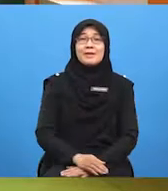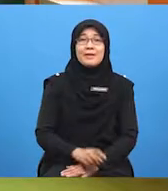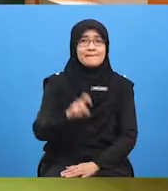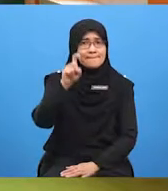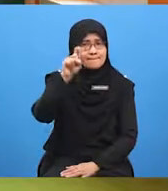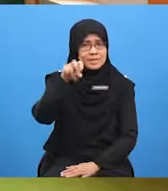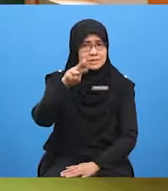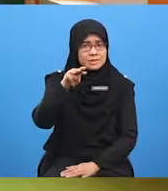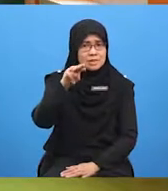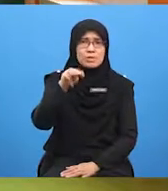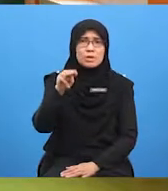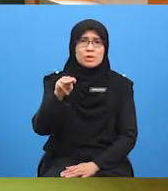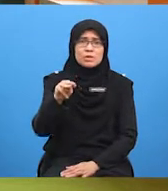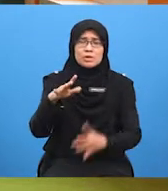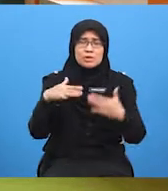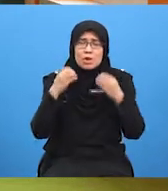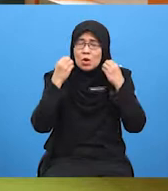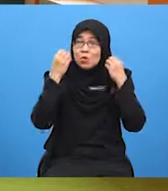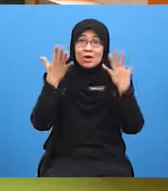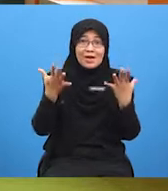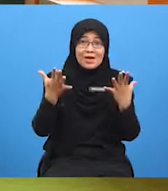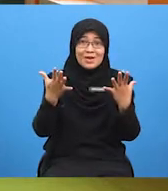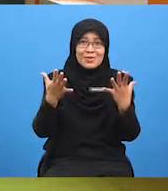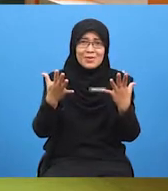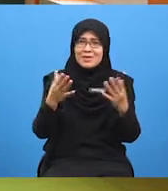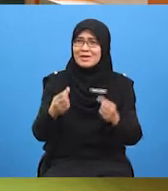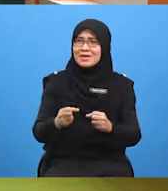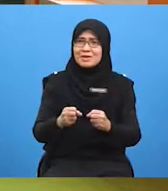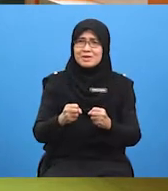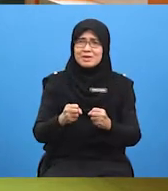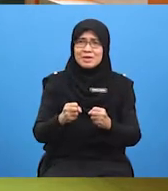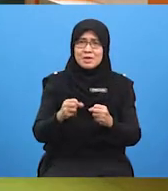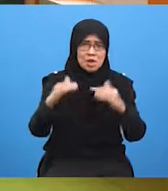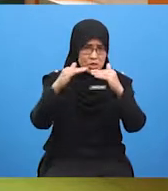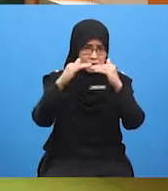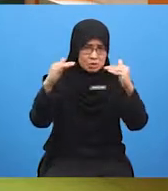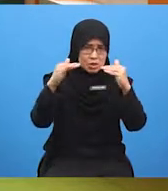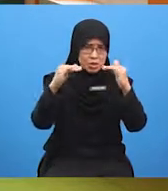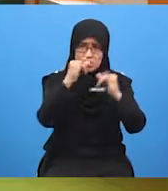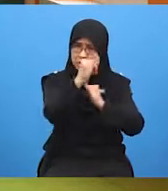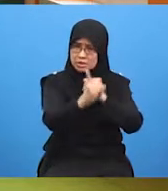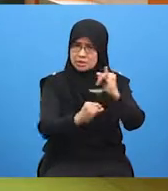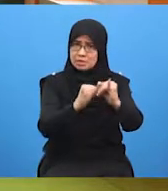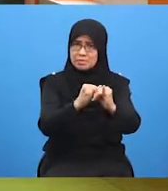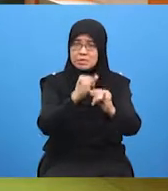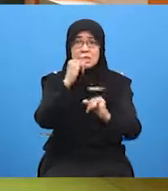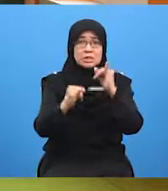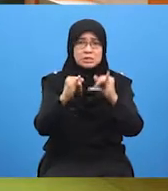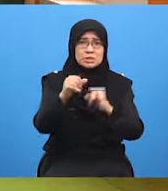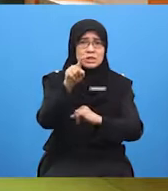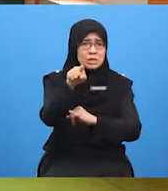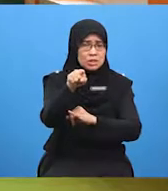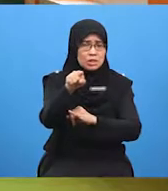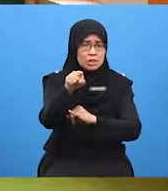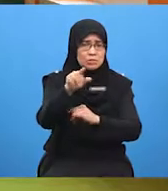Pastinya murid-murid kagum dengan pencapaian pereka fesyen kita yang bertaraf antarabangsa. Jika kamu